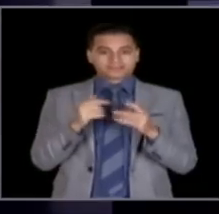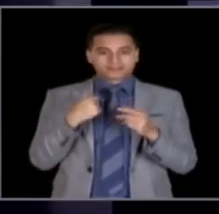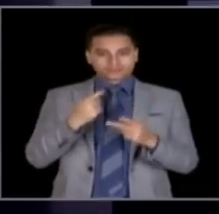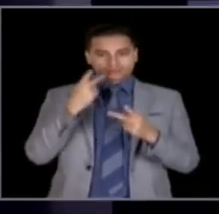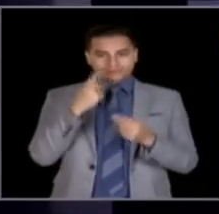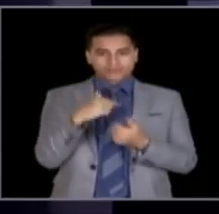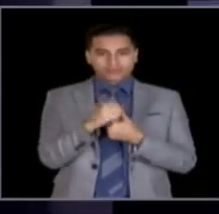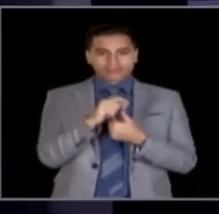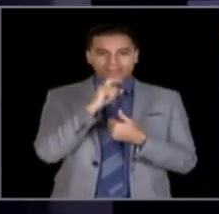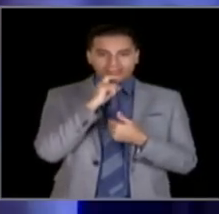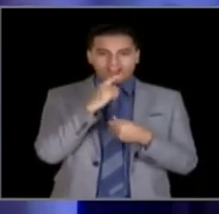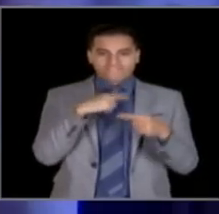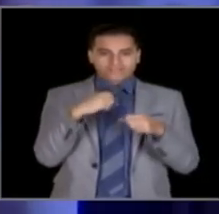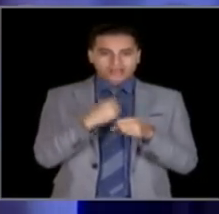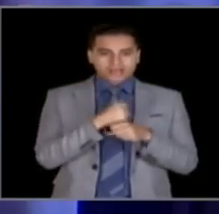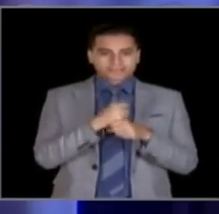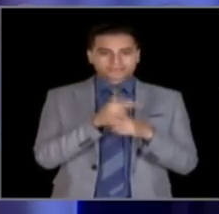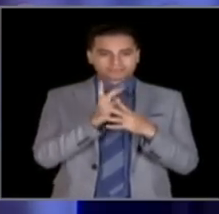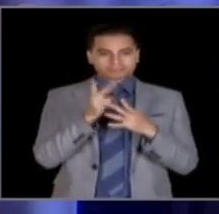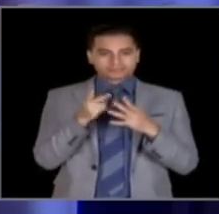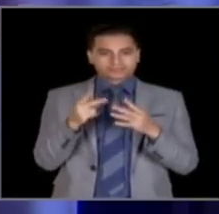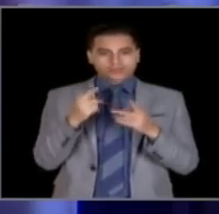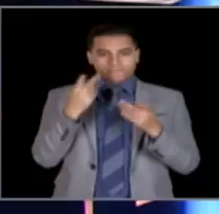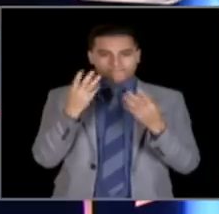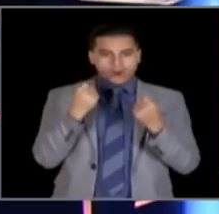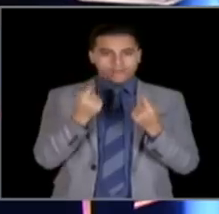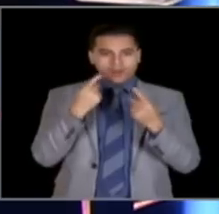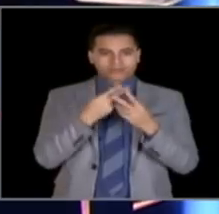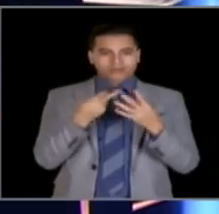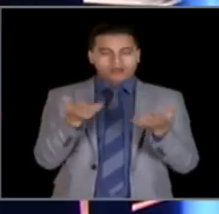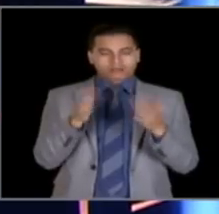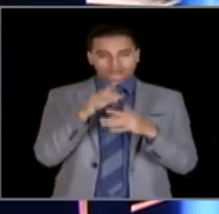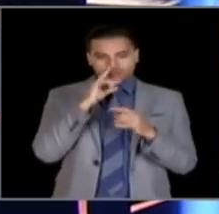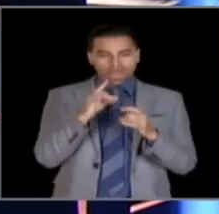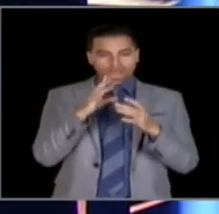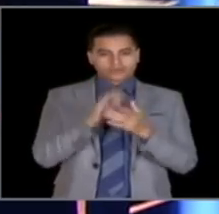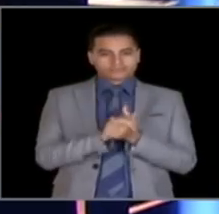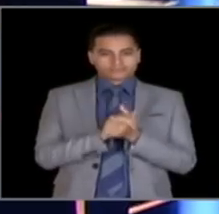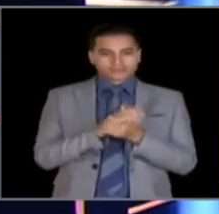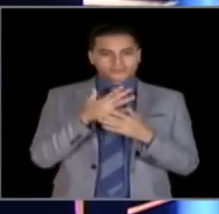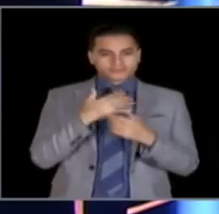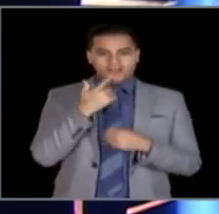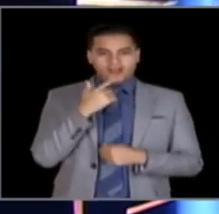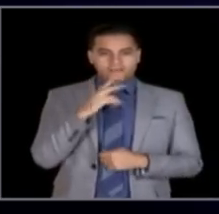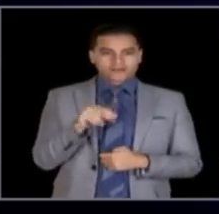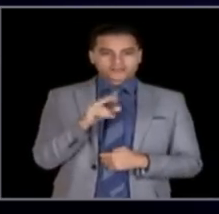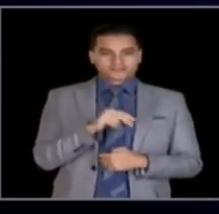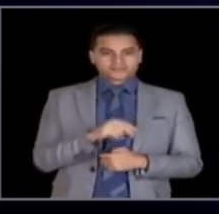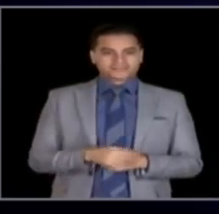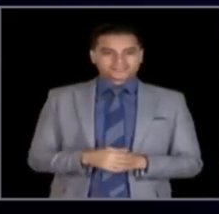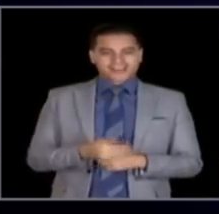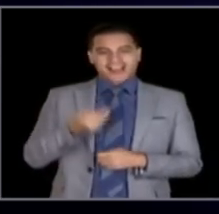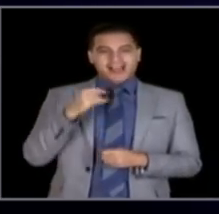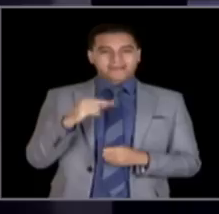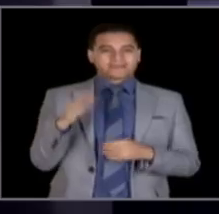شفنا نقاط الضعف بتاعتنا وحاولنا نطور منها وزودنا معلوماتنا أكتر. تمام. لابسين أحمر النهاردة.